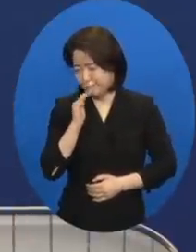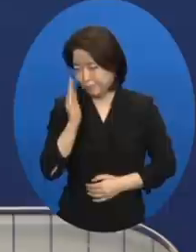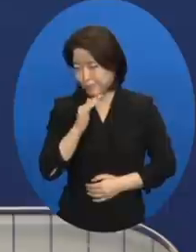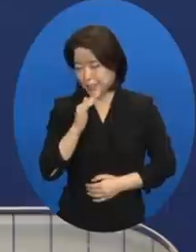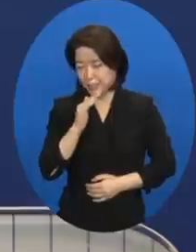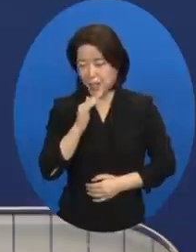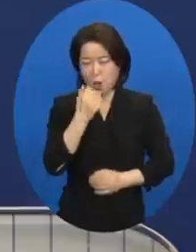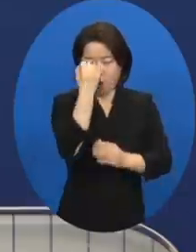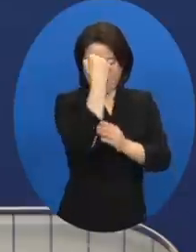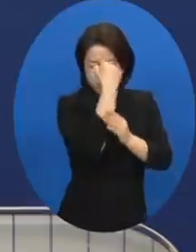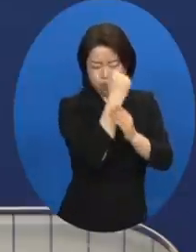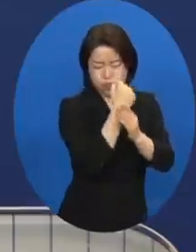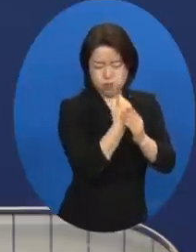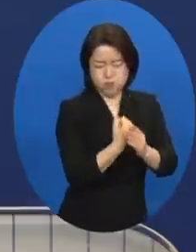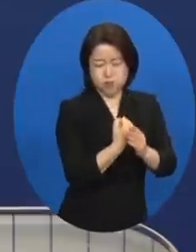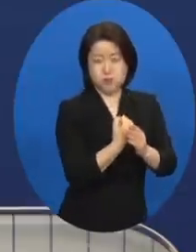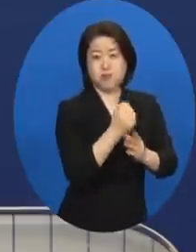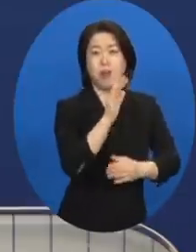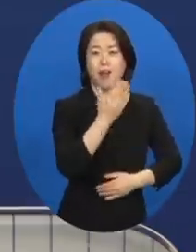숙성이 돼갖고